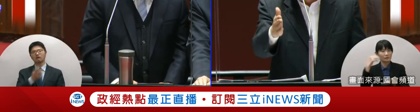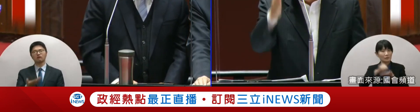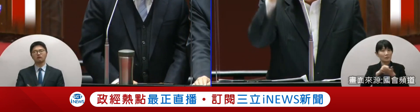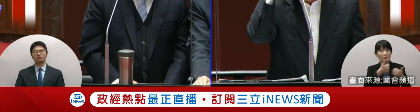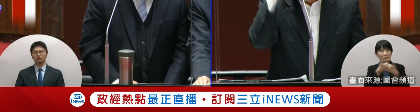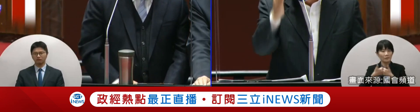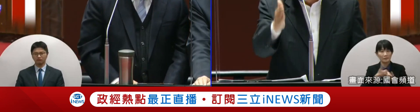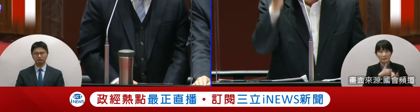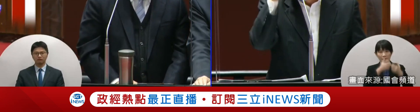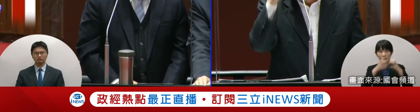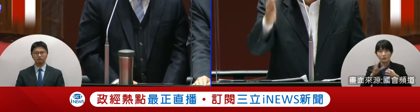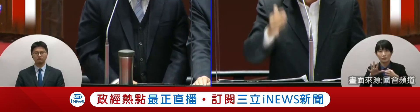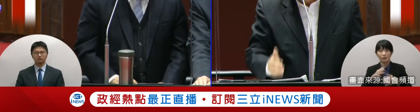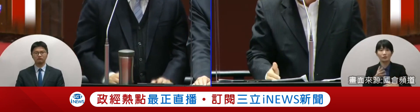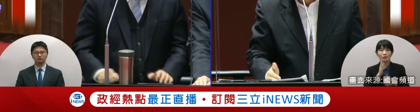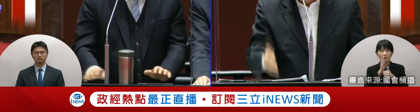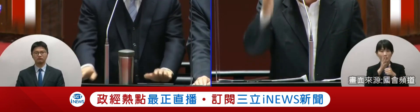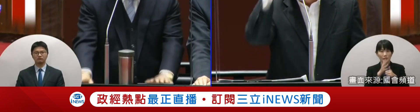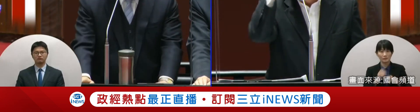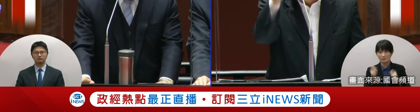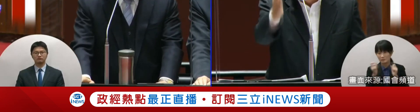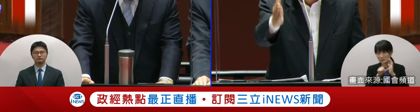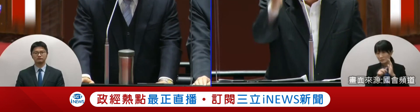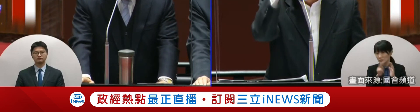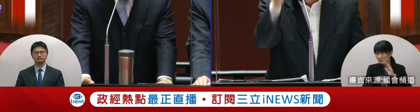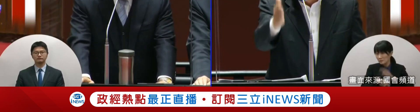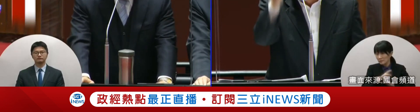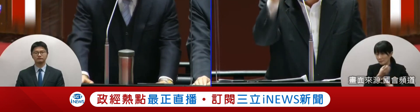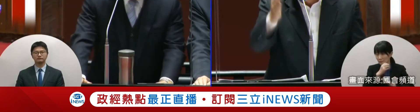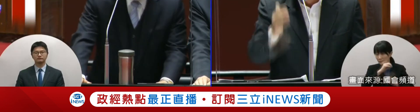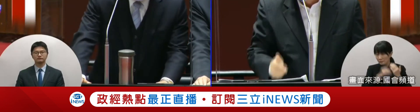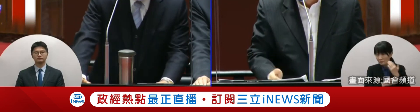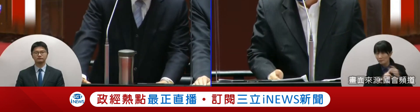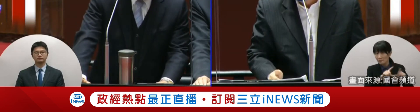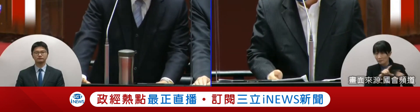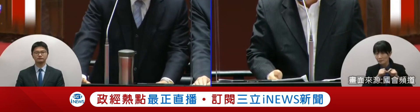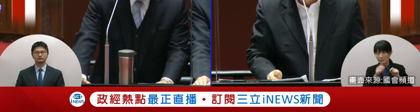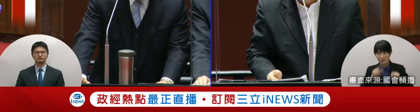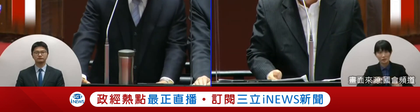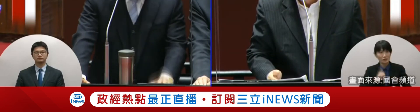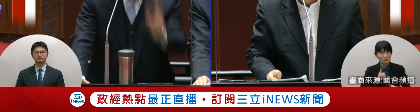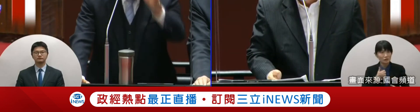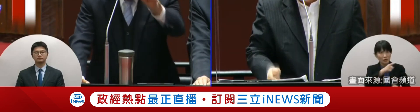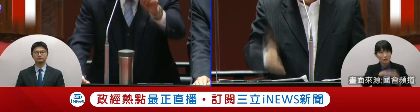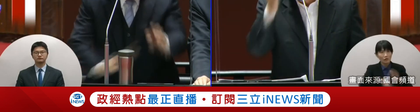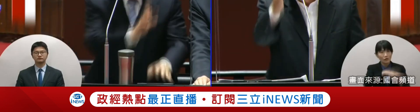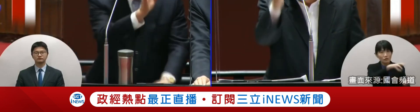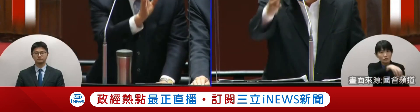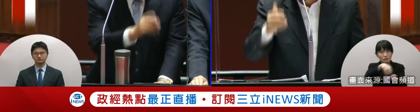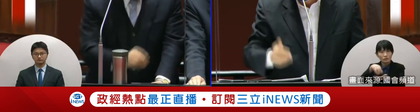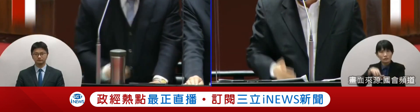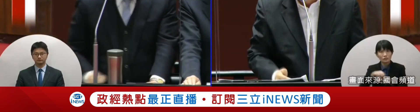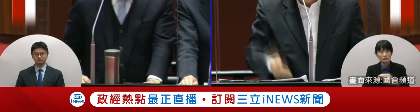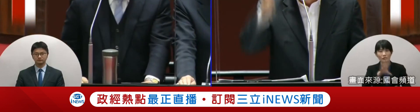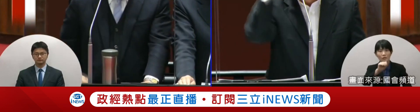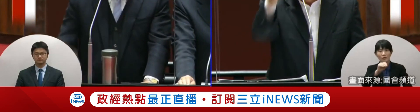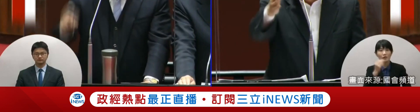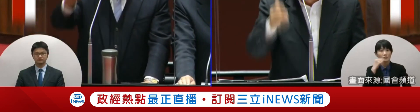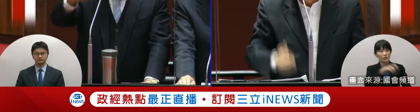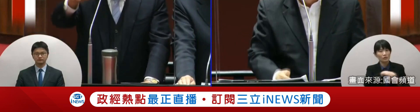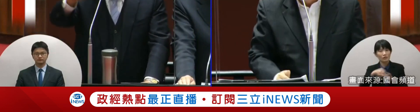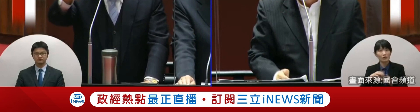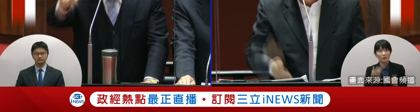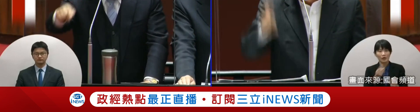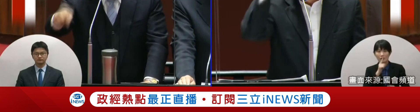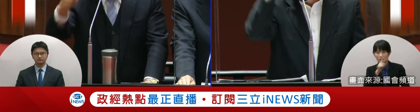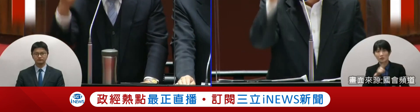我在问，在无罪推定的一个情况下，我在问你们有没有查到什么实证嘛？没有查到实证的时候，你们就直接